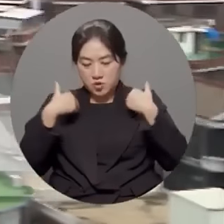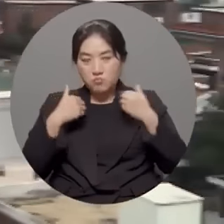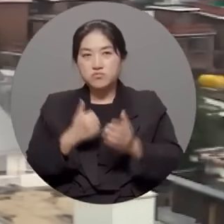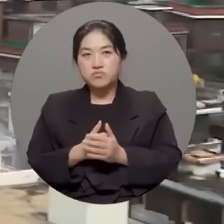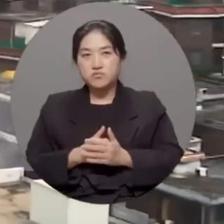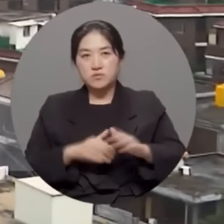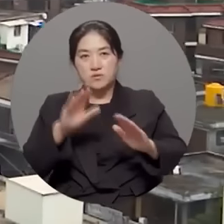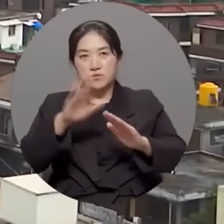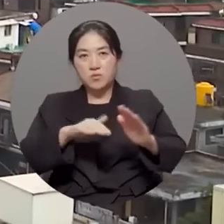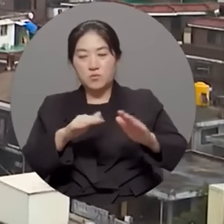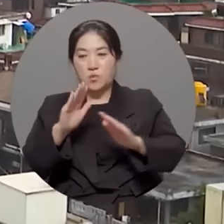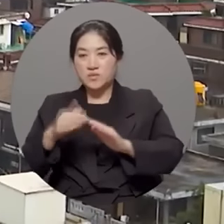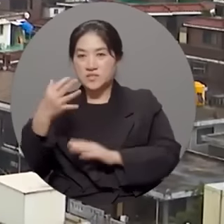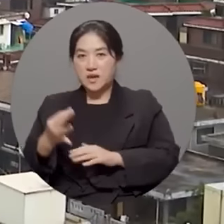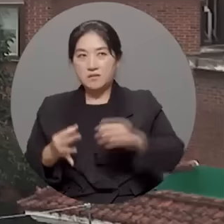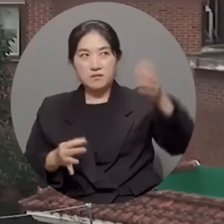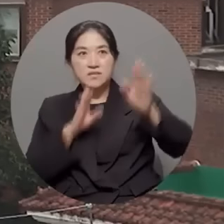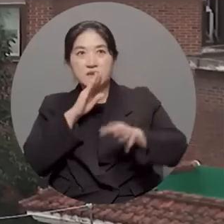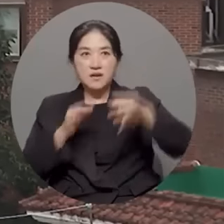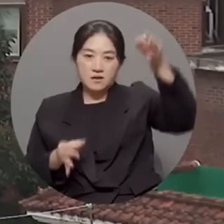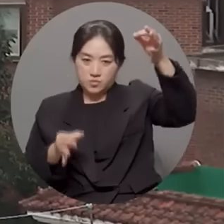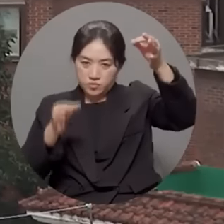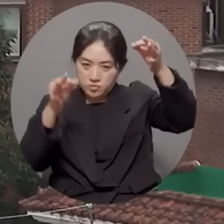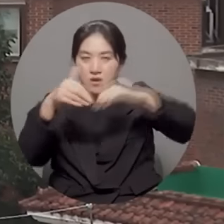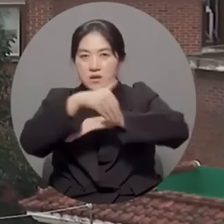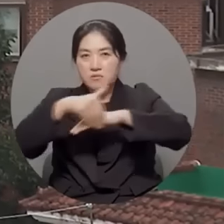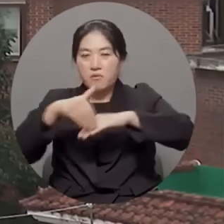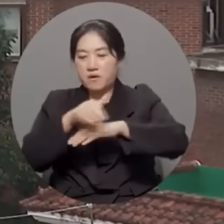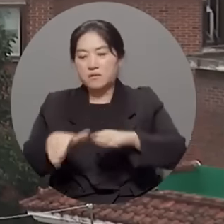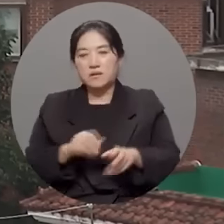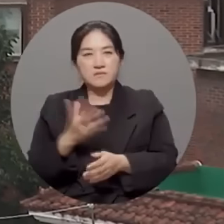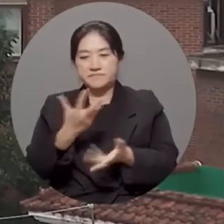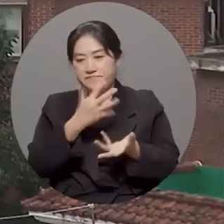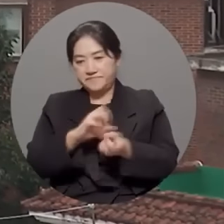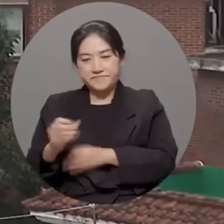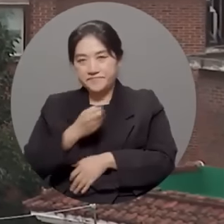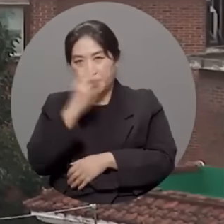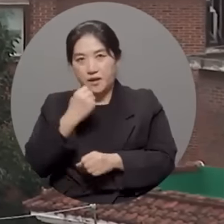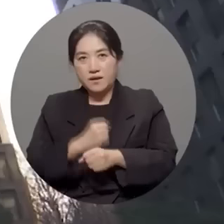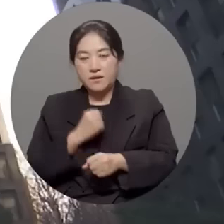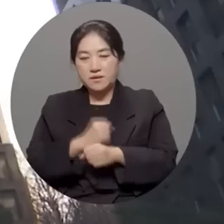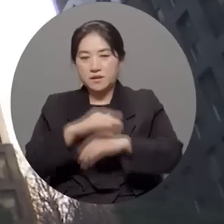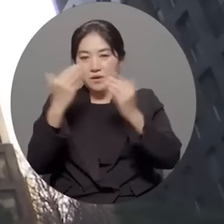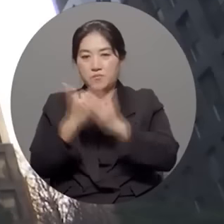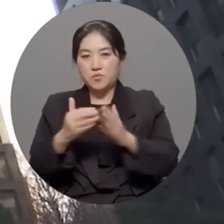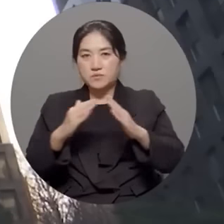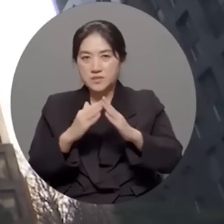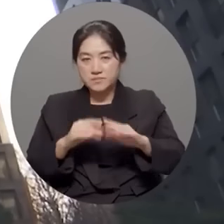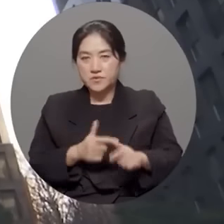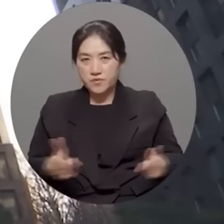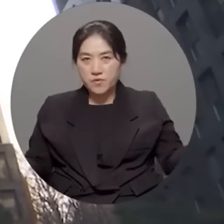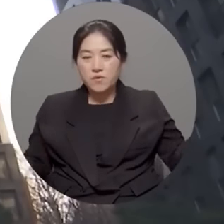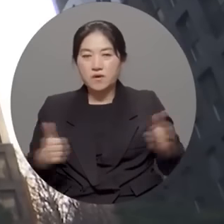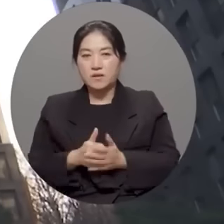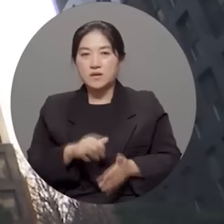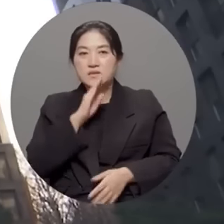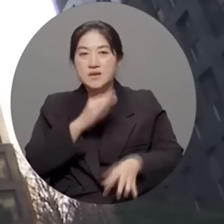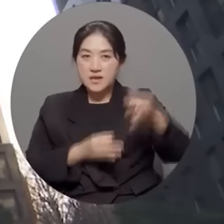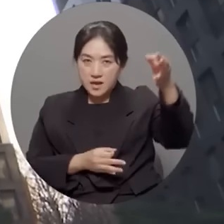재검토하기로 했습니다 초 공시 가격 현실화는 모든 부동산의 시세 대비 공시 가격 반영 비율을 점차적으로